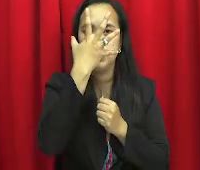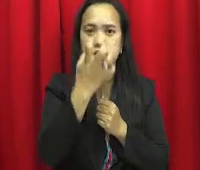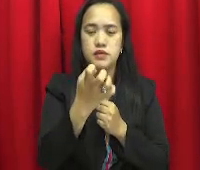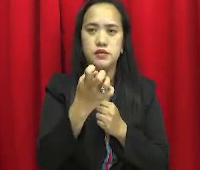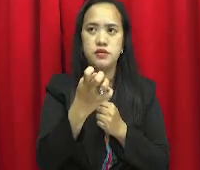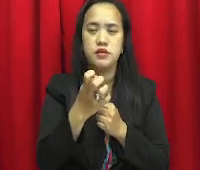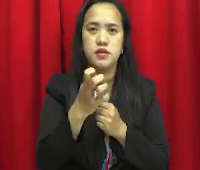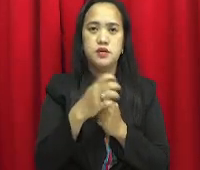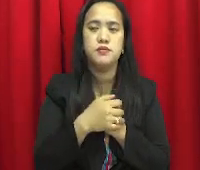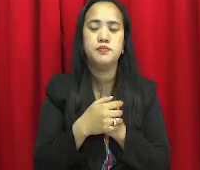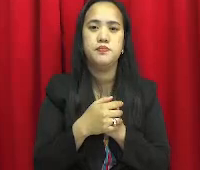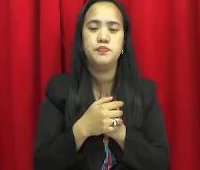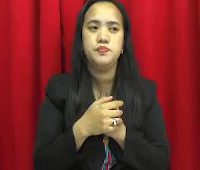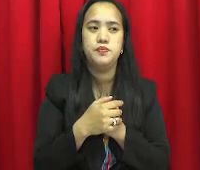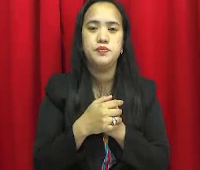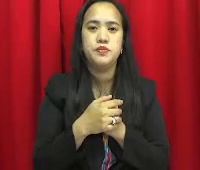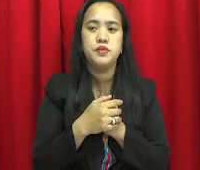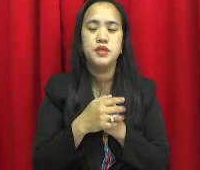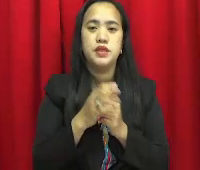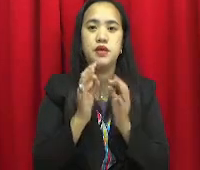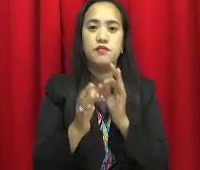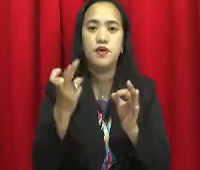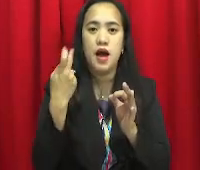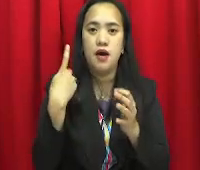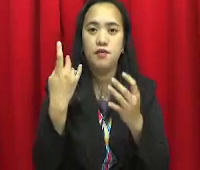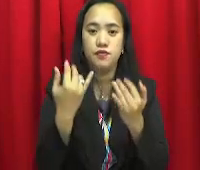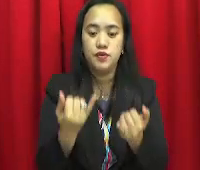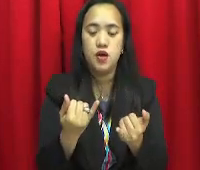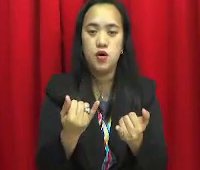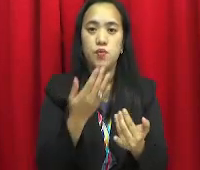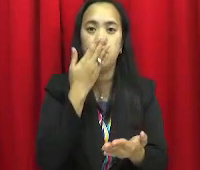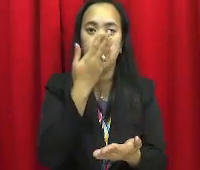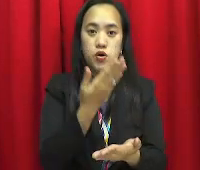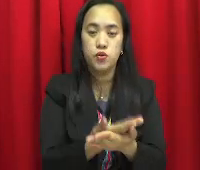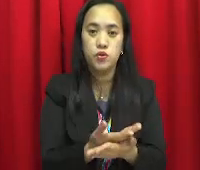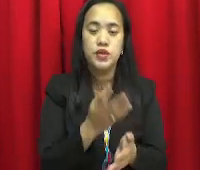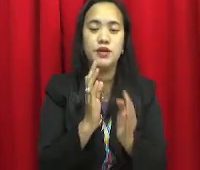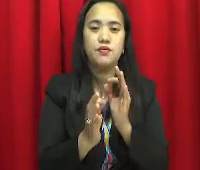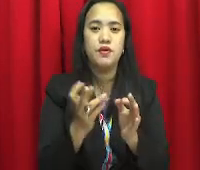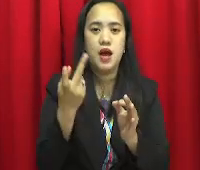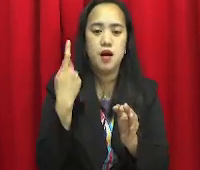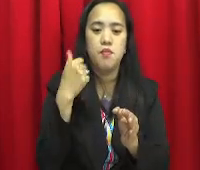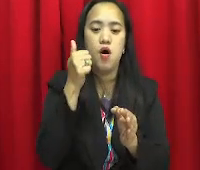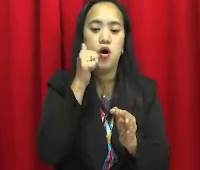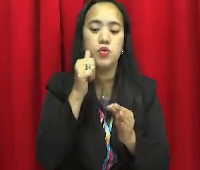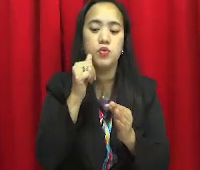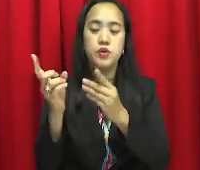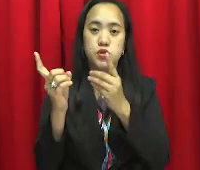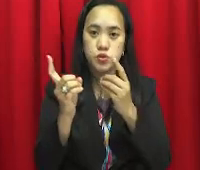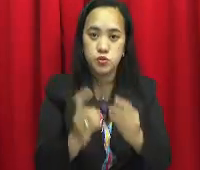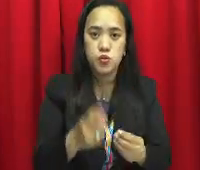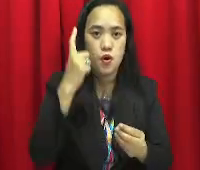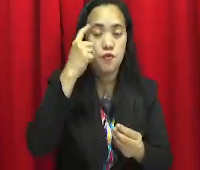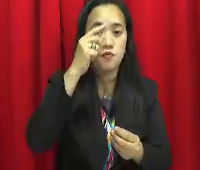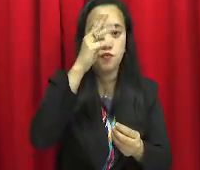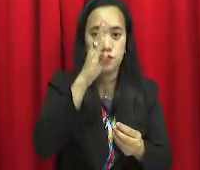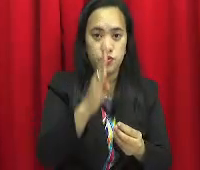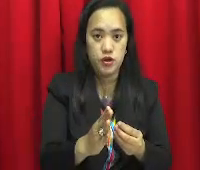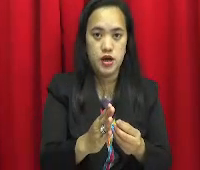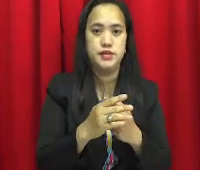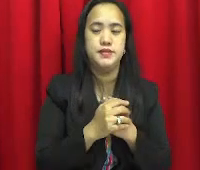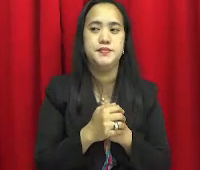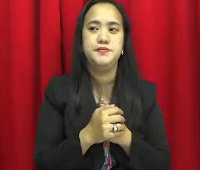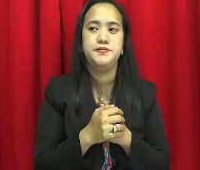niya. Iba ang iinit pagka maayos. Pagka maayos ang ginagawa mo sa asawa mo. O, di ba? Agree kayo lahat dyan,